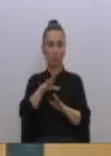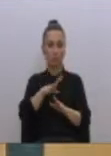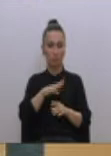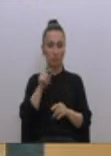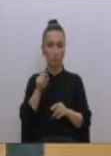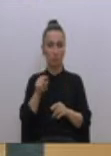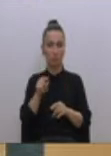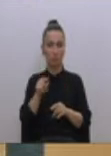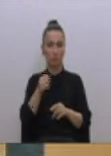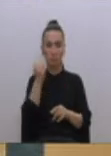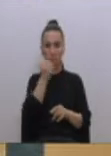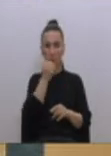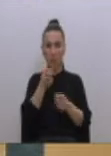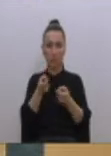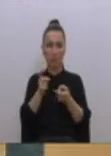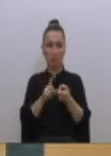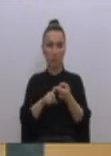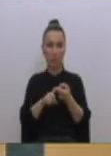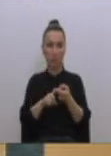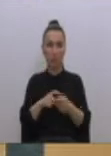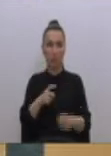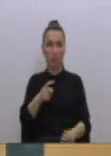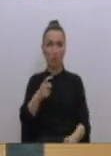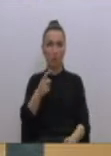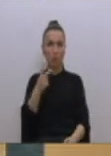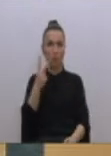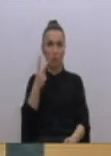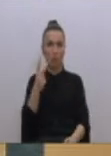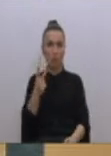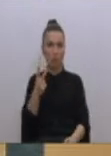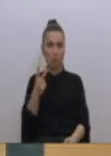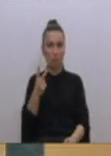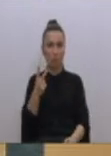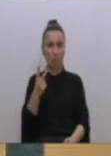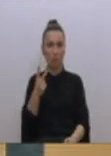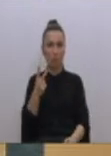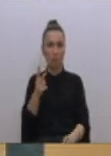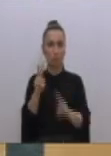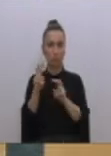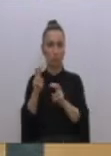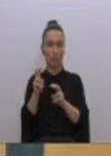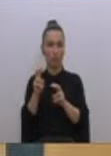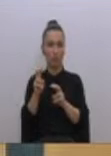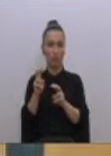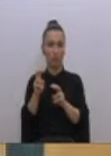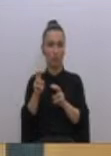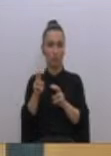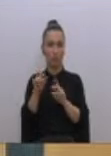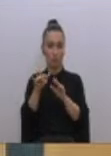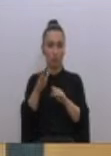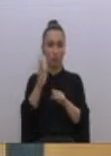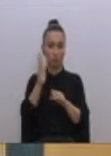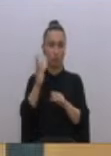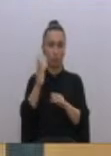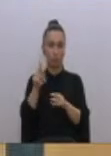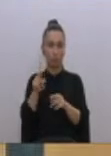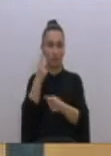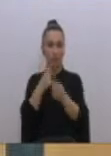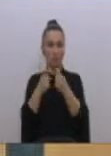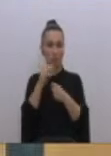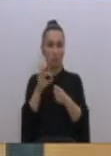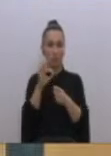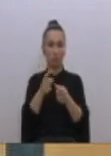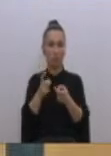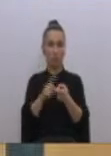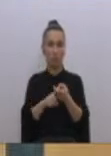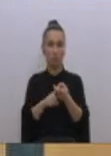გადაგზავნილ მასალებზე, ხოლო ორი ნაწილი დაერთო უკვე აღძრულ საქმეს და ინფორმაცია.